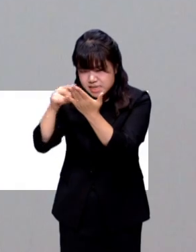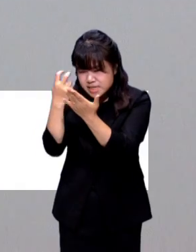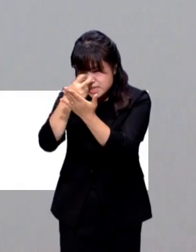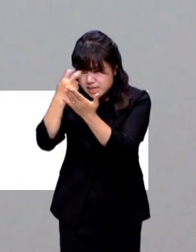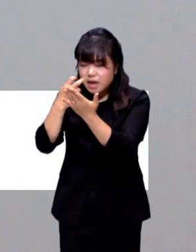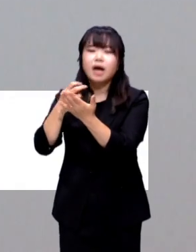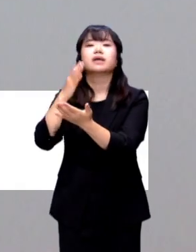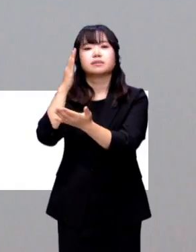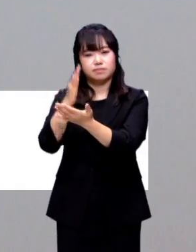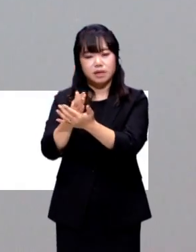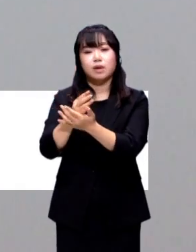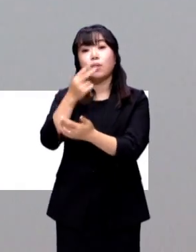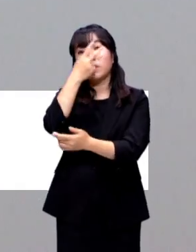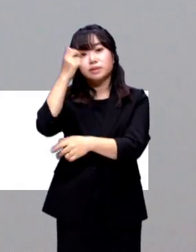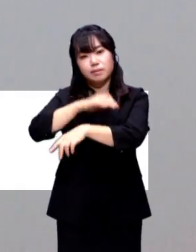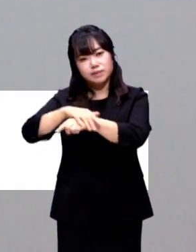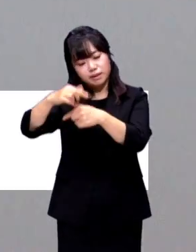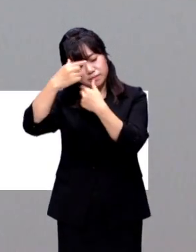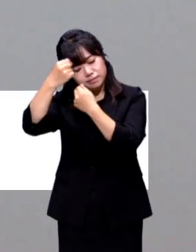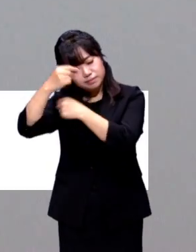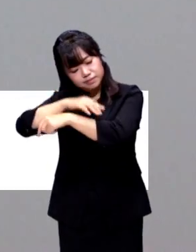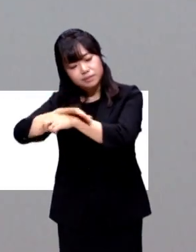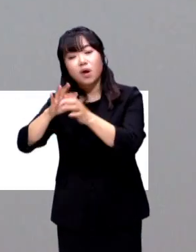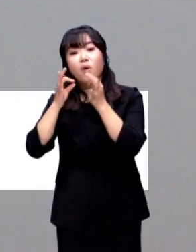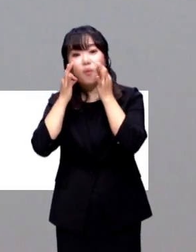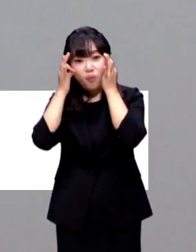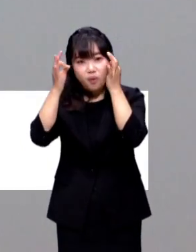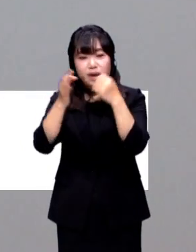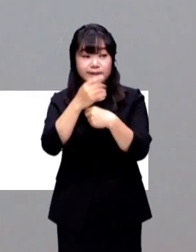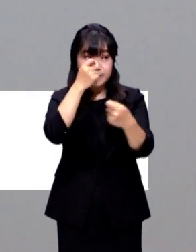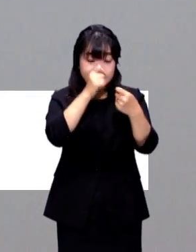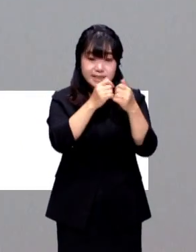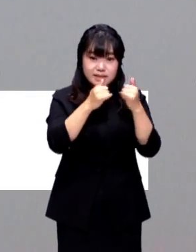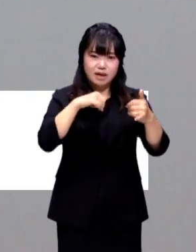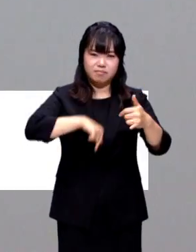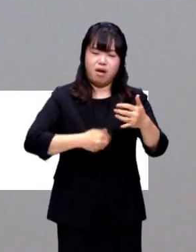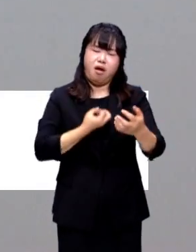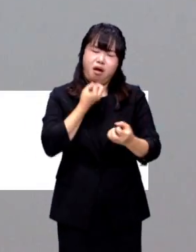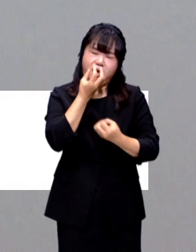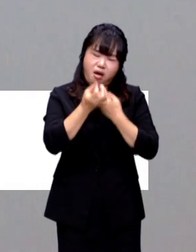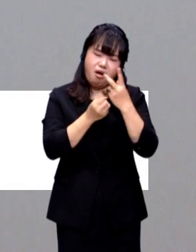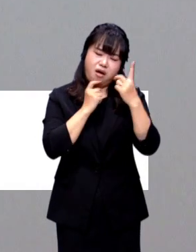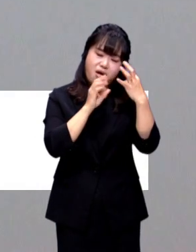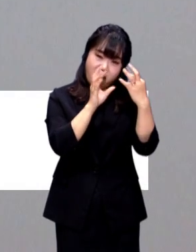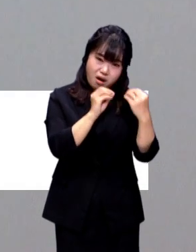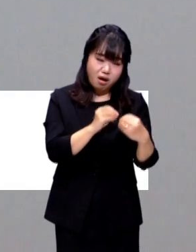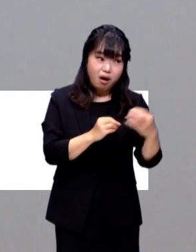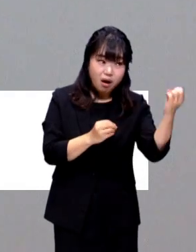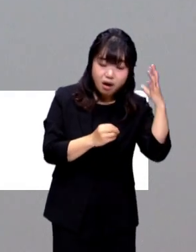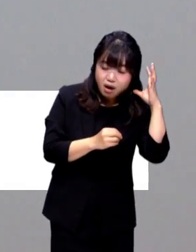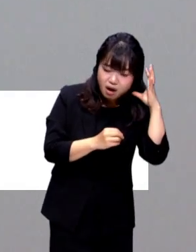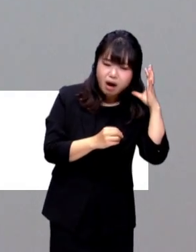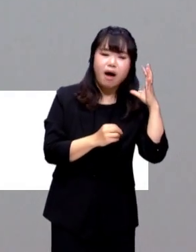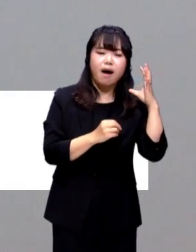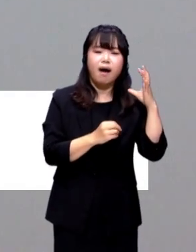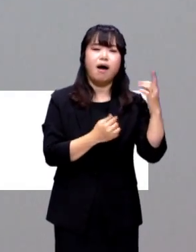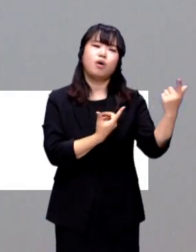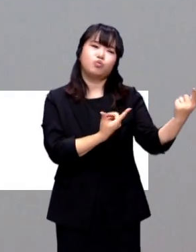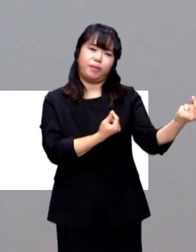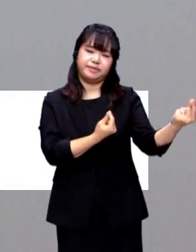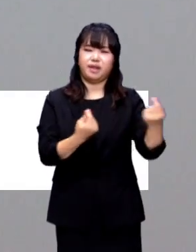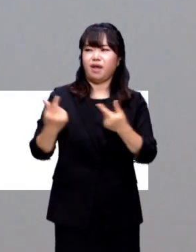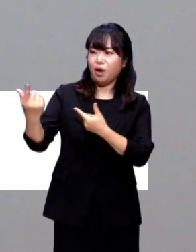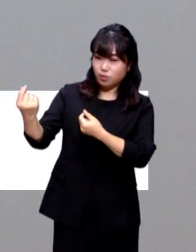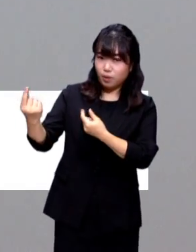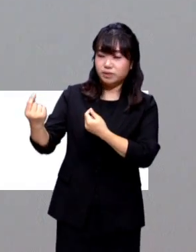하지 않도록 일반적인 수면 시간을 지키고요. 가까운 사람들하고 이런 스트레스를 나 혼자 겪는 게 아니다. 또 내가 있는 자리에서